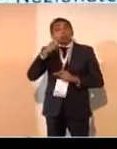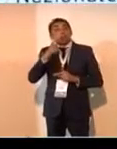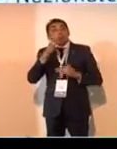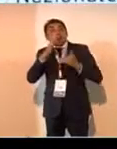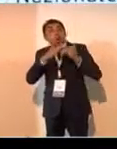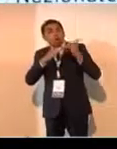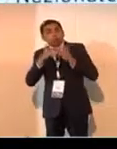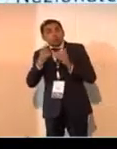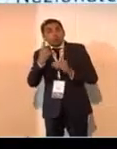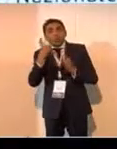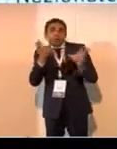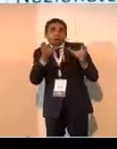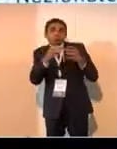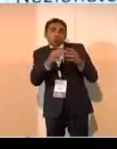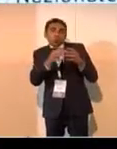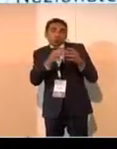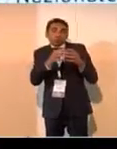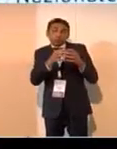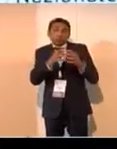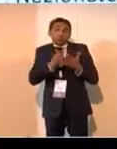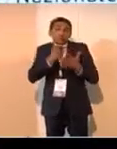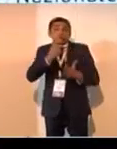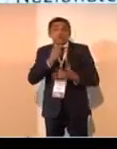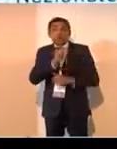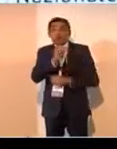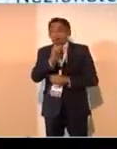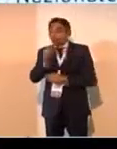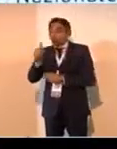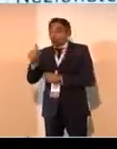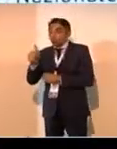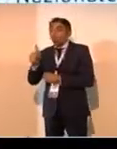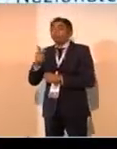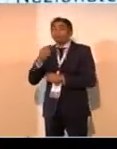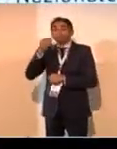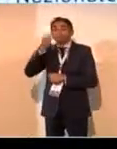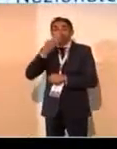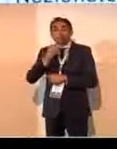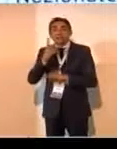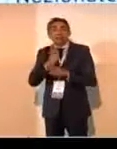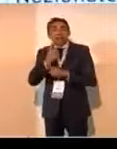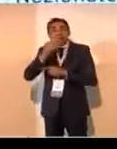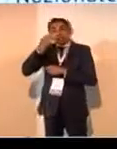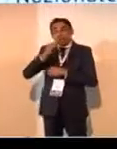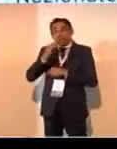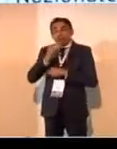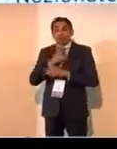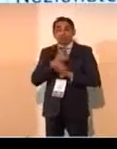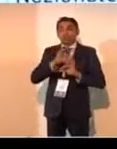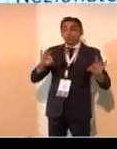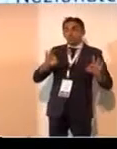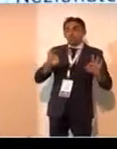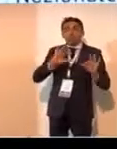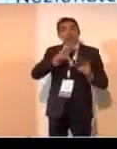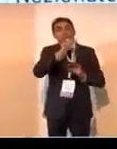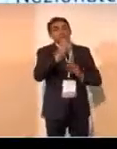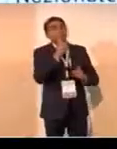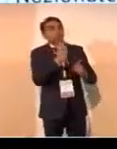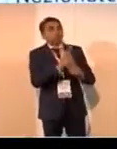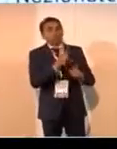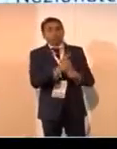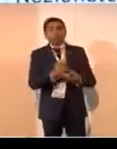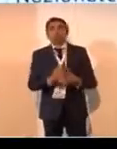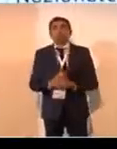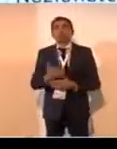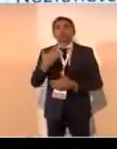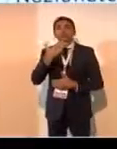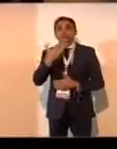una comunità è importante che ciascuno abbia anche la capacità di mettersi un po' a disposizione degli altri. Grazie.